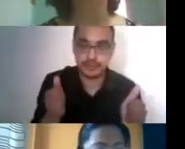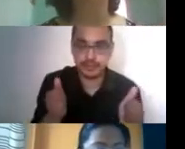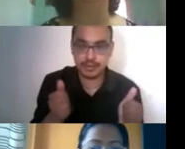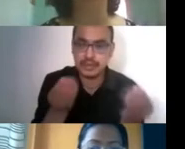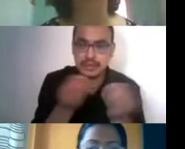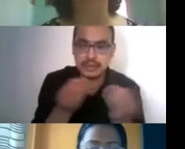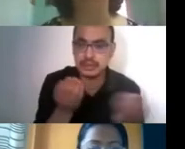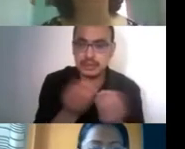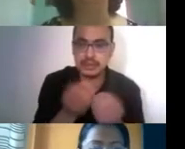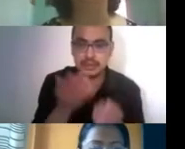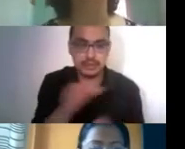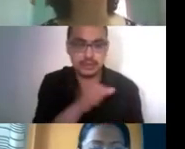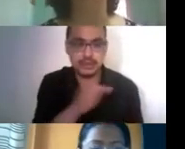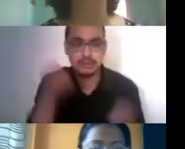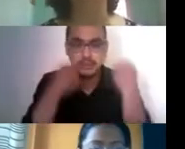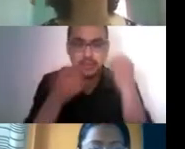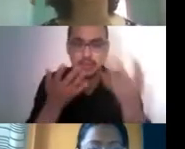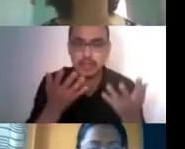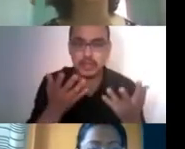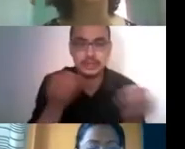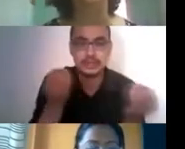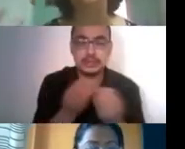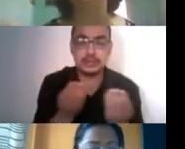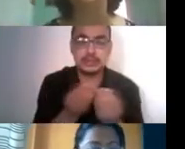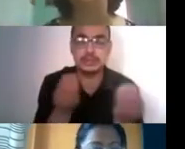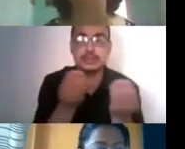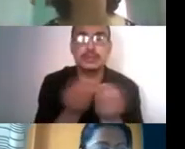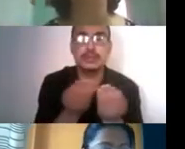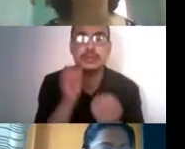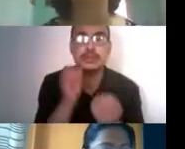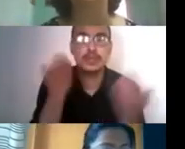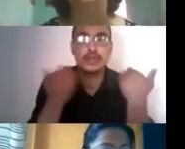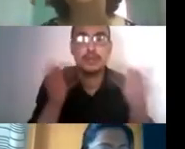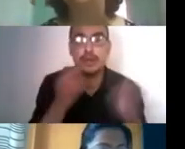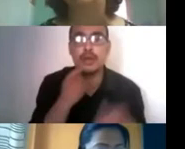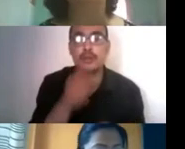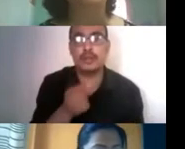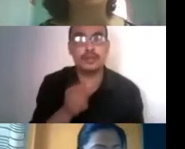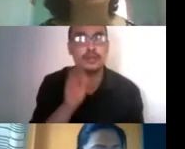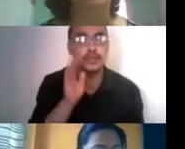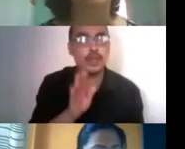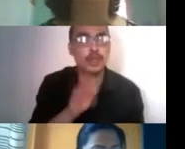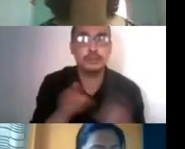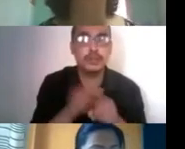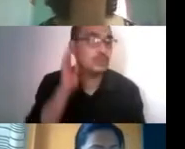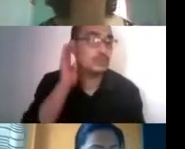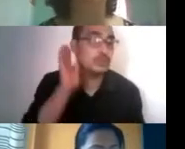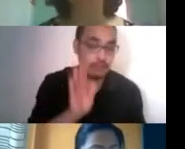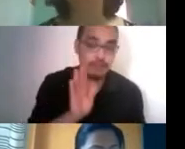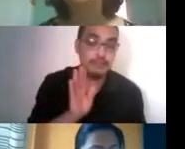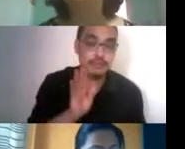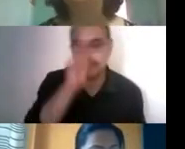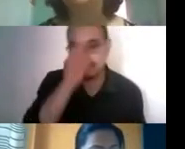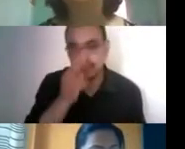गर्दैन, उसले कुट्दैन, पिट्दैन, केही गर्दैन भने तर पनि हिंसा भयो मलाई भनेर हिँडिरहेको छ भनेको पनि सुन्छौँ होइन। अथवा